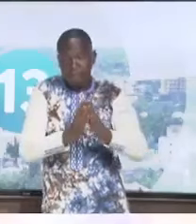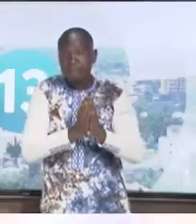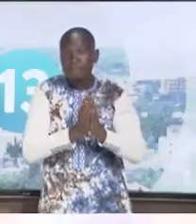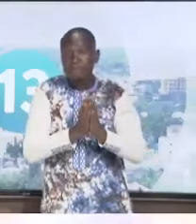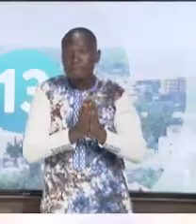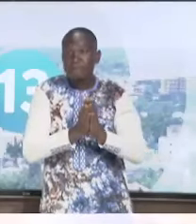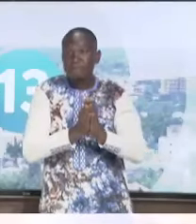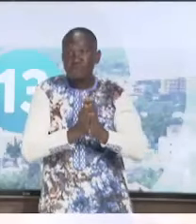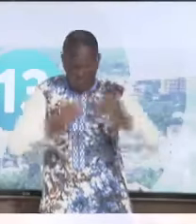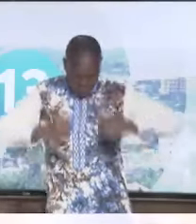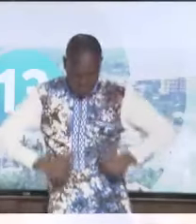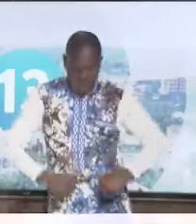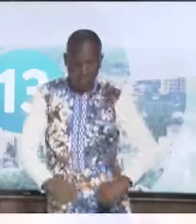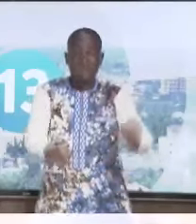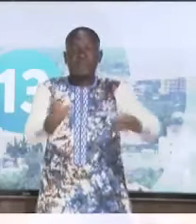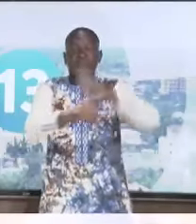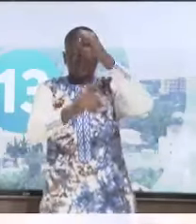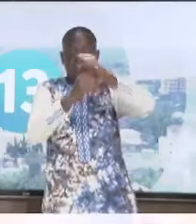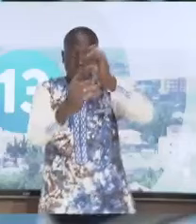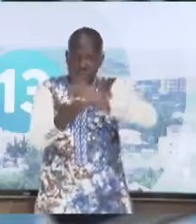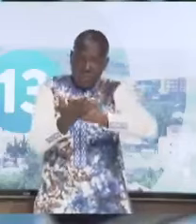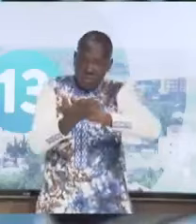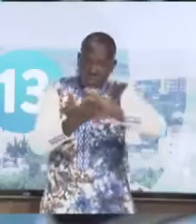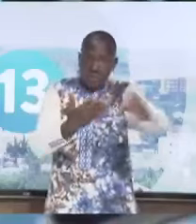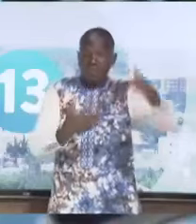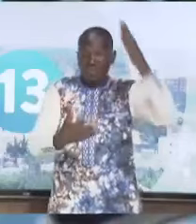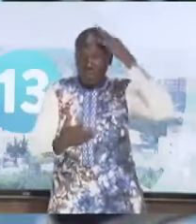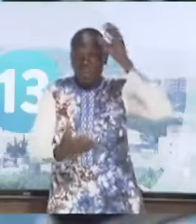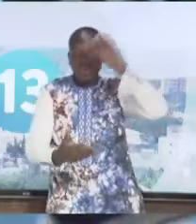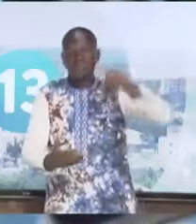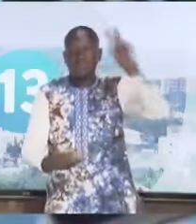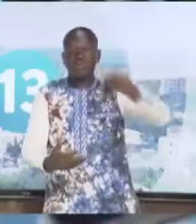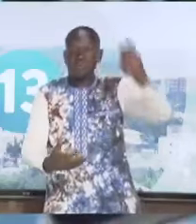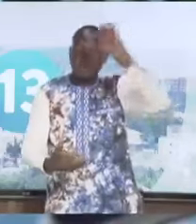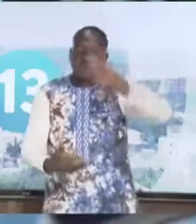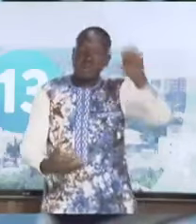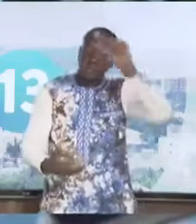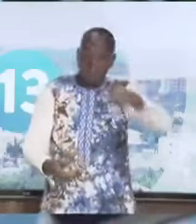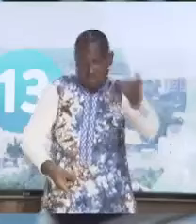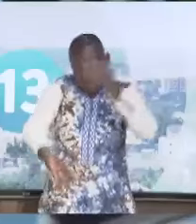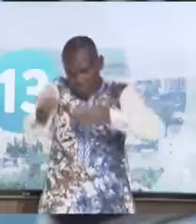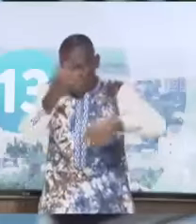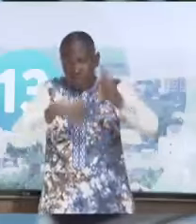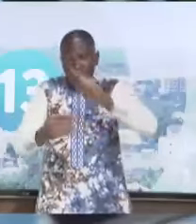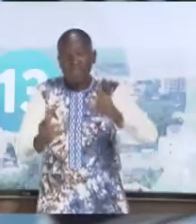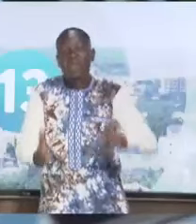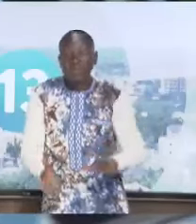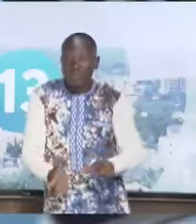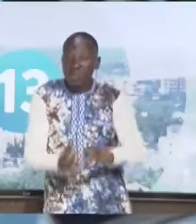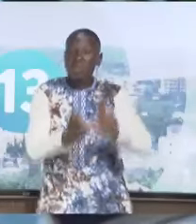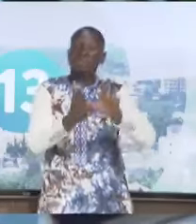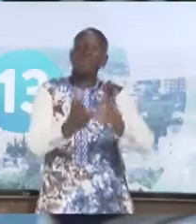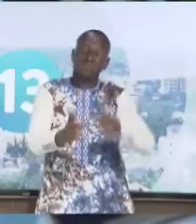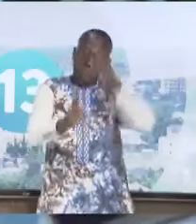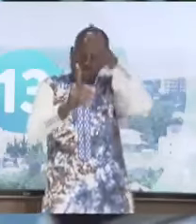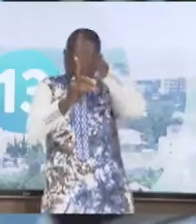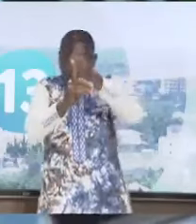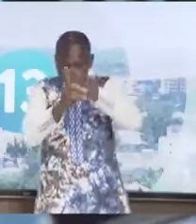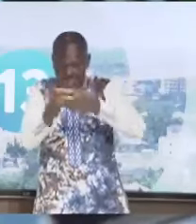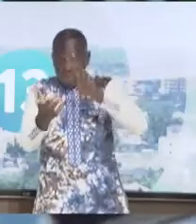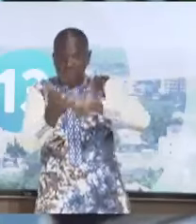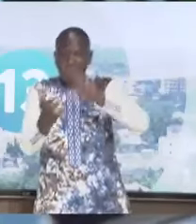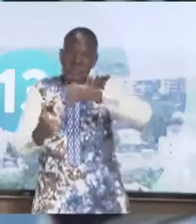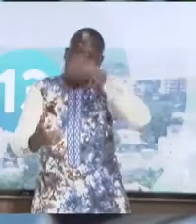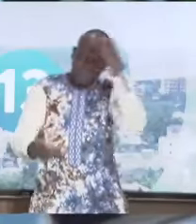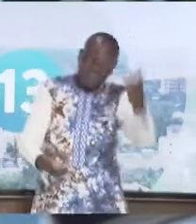Et pour enchaîner sur le sujet de l'assainissement, vous le savez, l'ONEA a entamé un processus de retour au relevé mensuel en mars 2024. Il